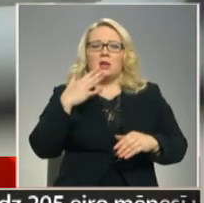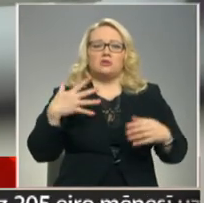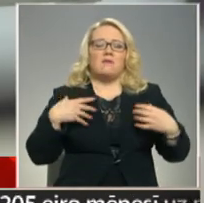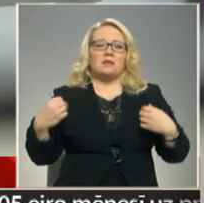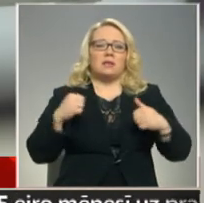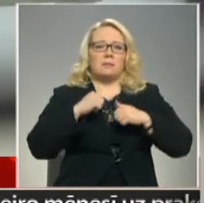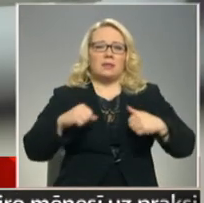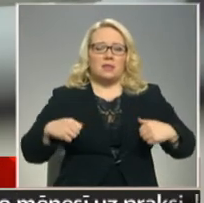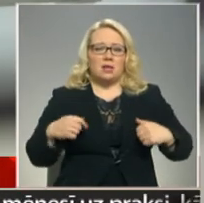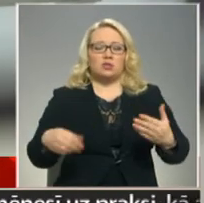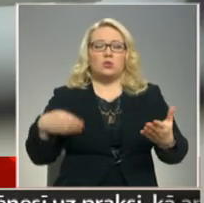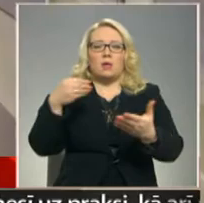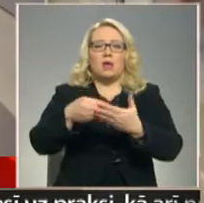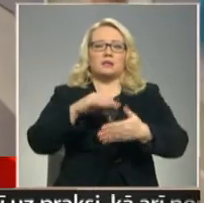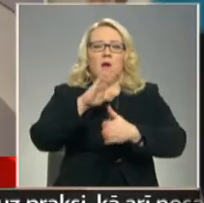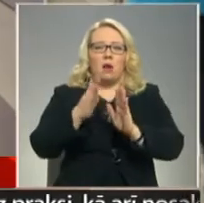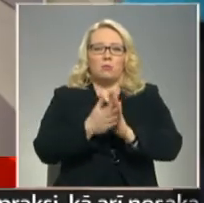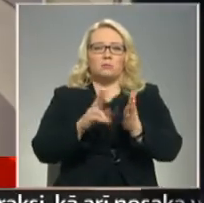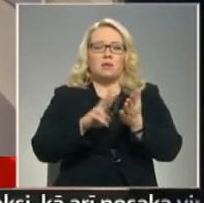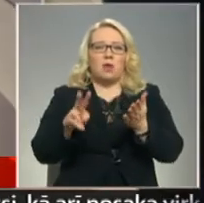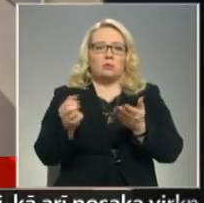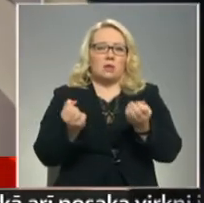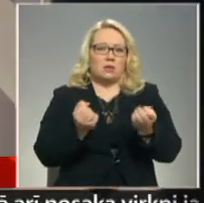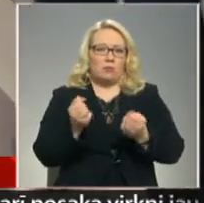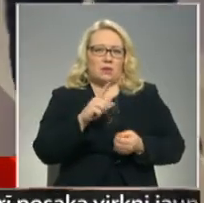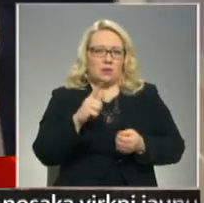iegādes apjoms ļaus arī ietaupīt līdzekļus. Bet